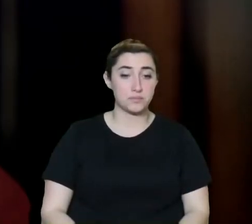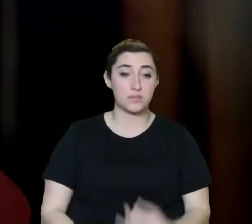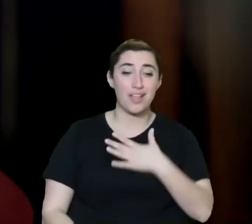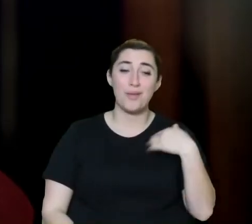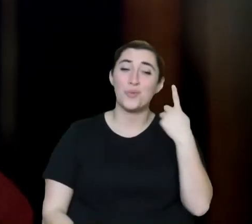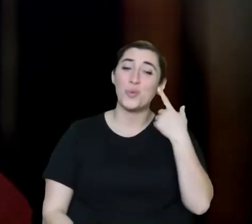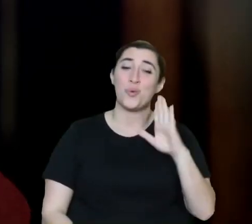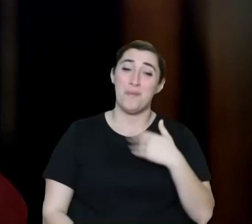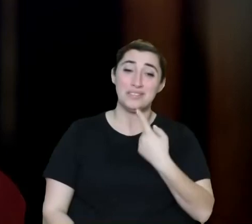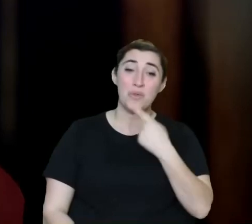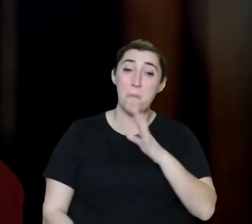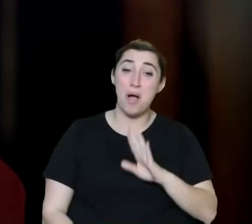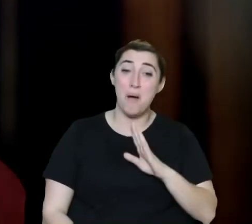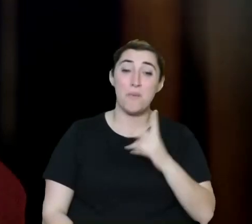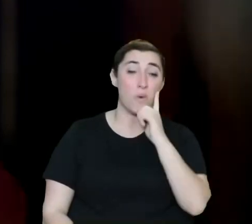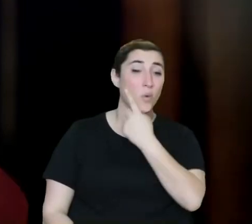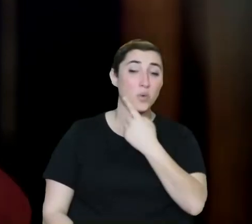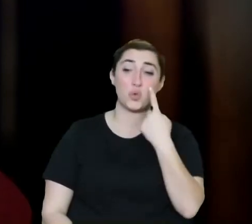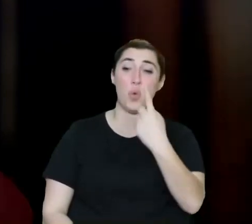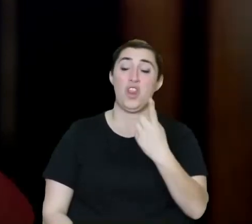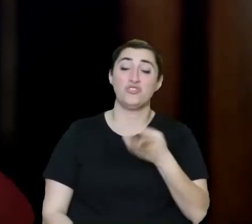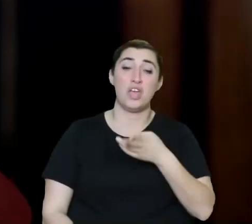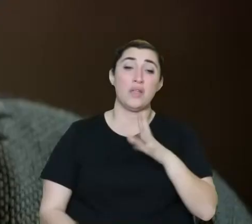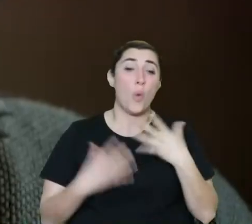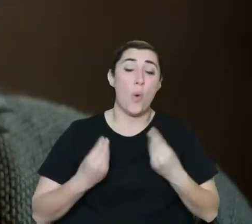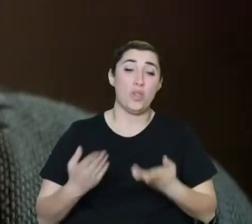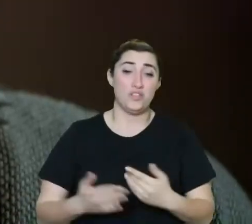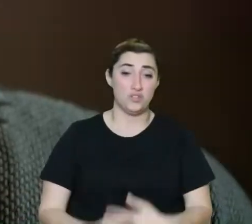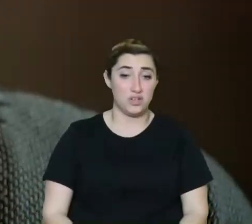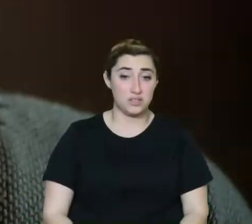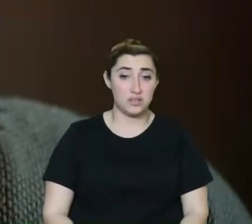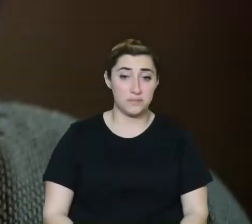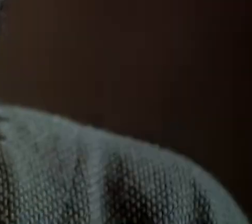Anam duymasa derim ama gözleriyle görecek eninde sonunda.